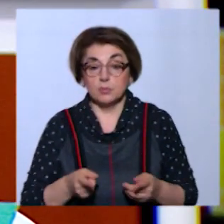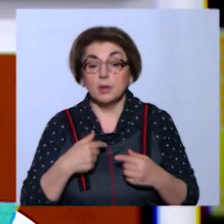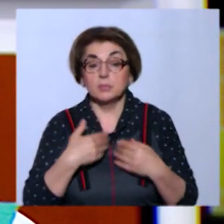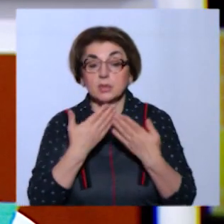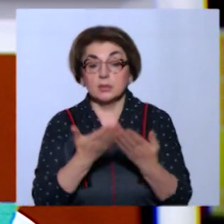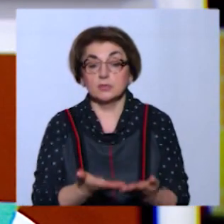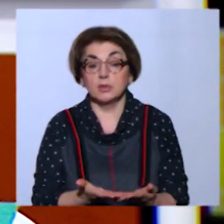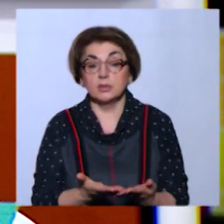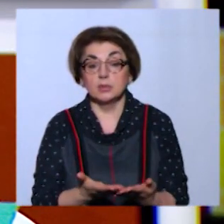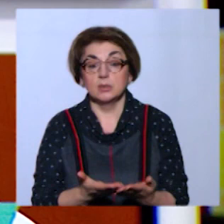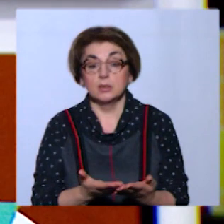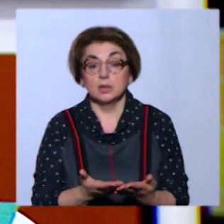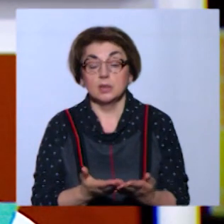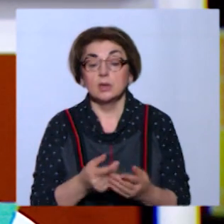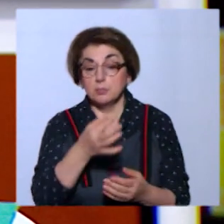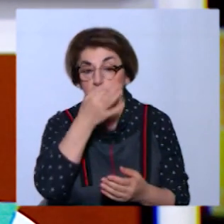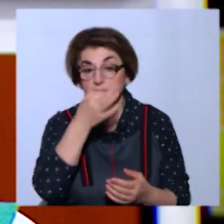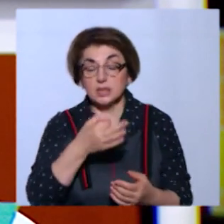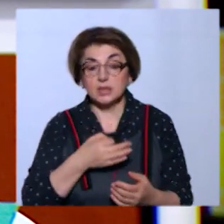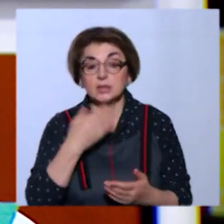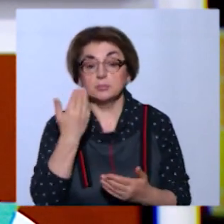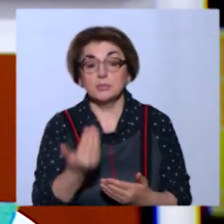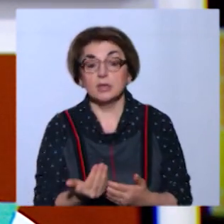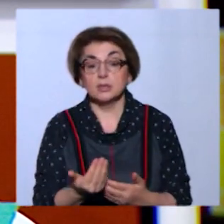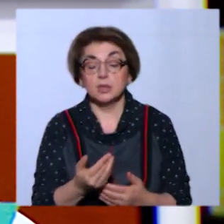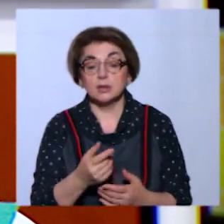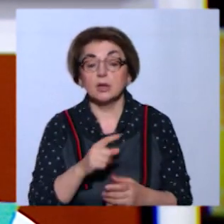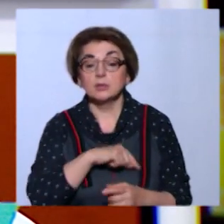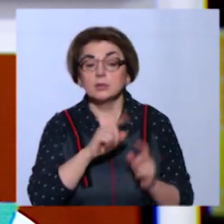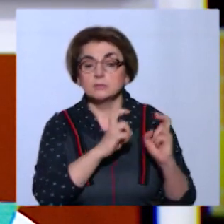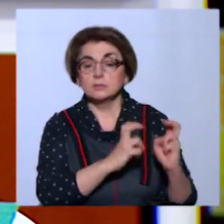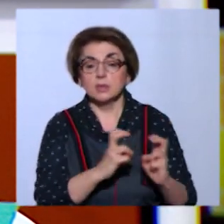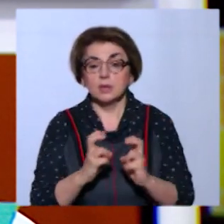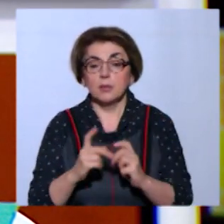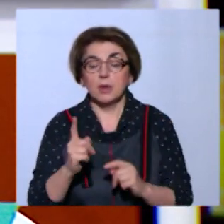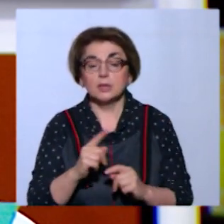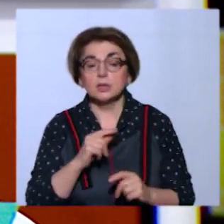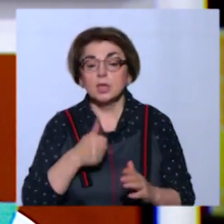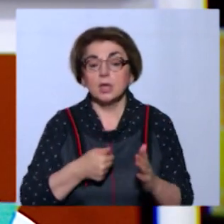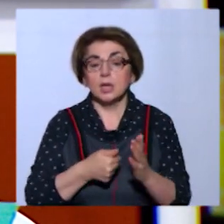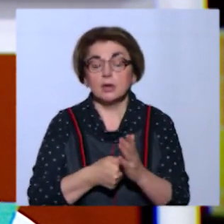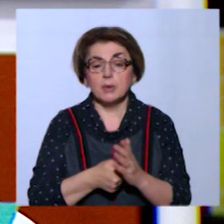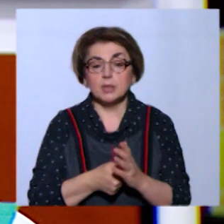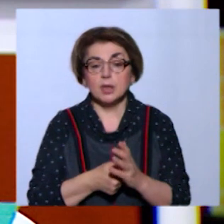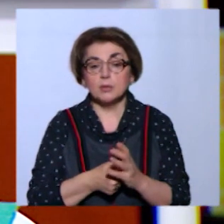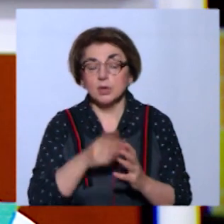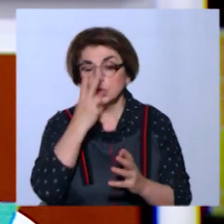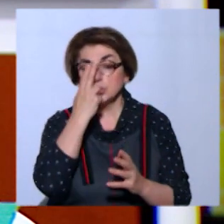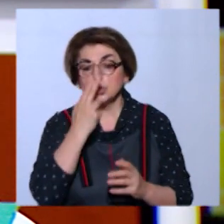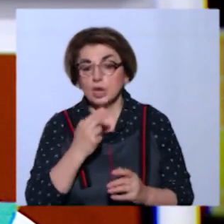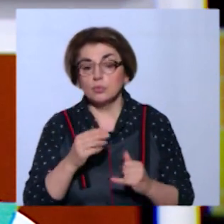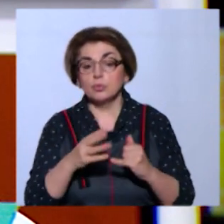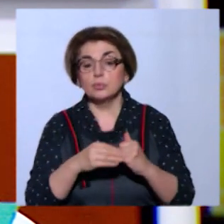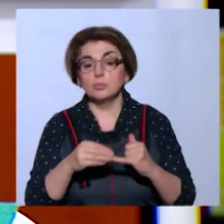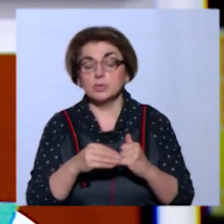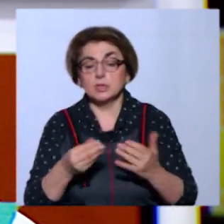თქვენ დაასახელოთ ის ნიშნები, რაც მათ საშუალებას აძლევს შეეგუონ